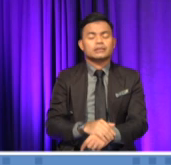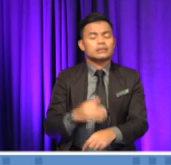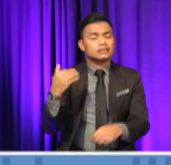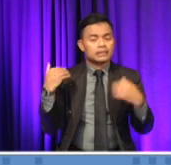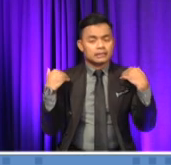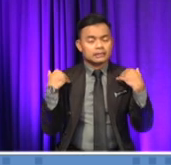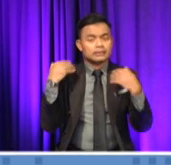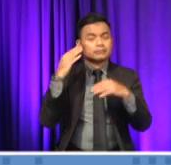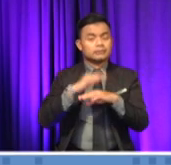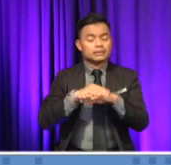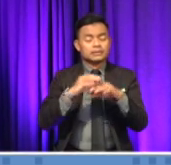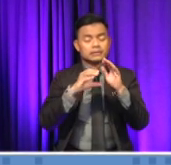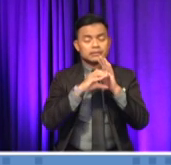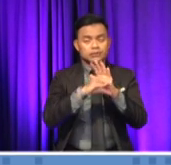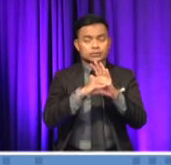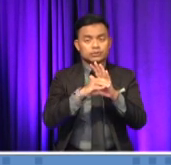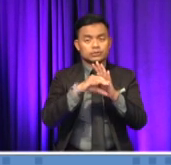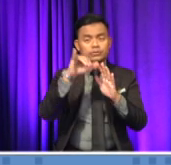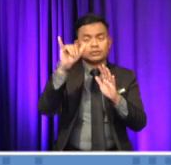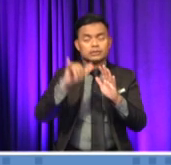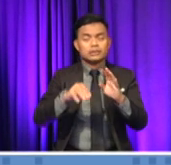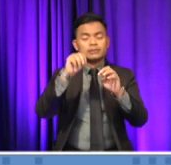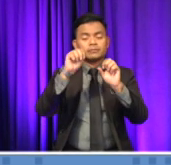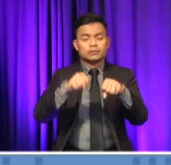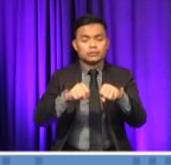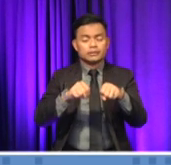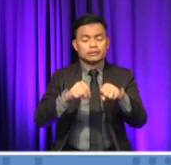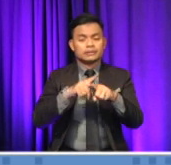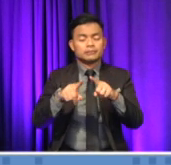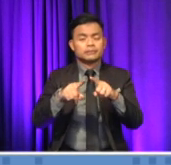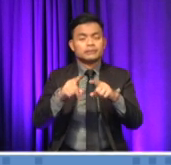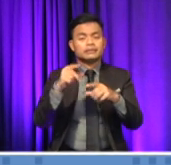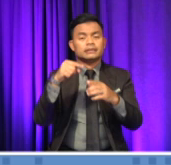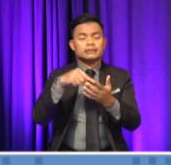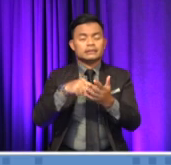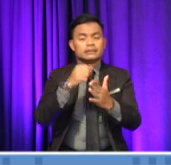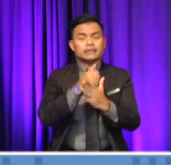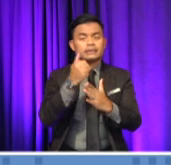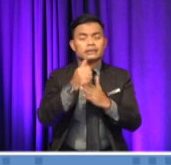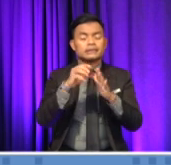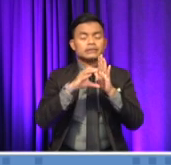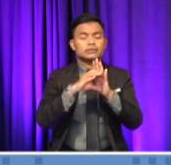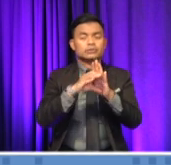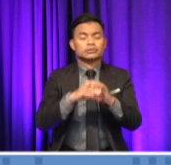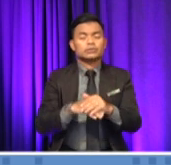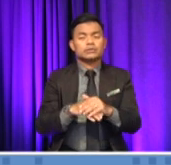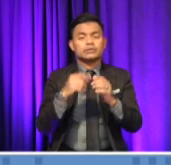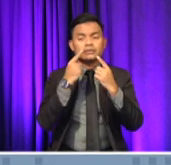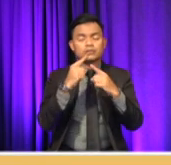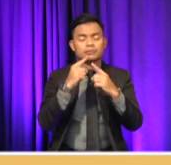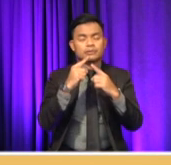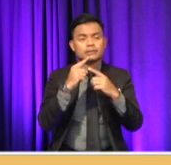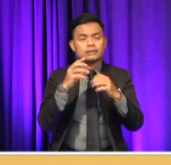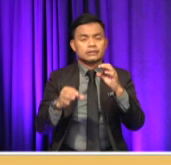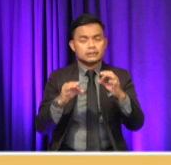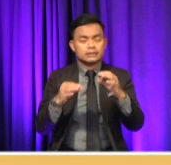contoh tenaga yang boleh menjalani tenaga elektrik Ini antara contoh jawabannya tapi kalau betul dapat mereka